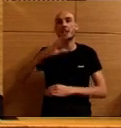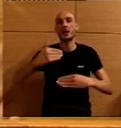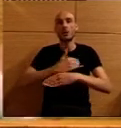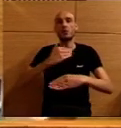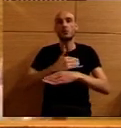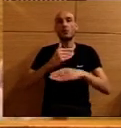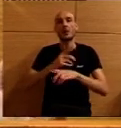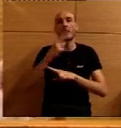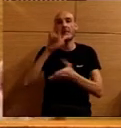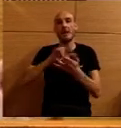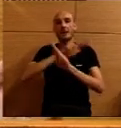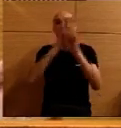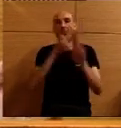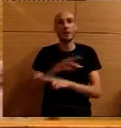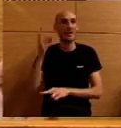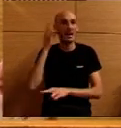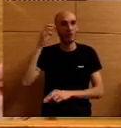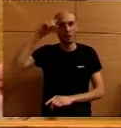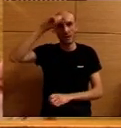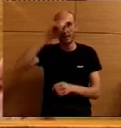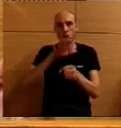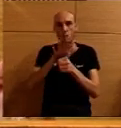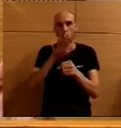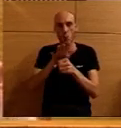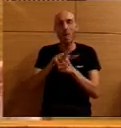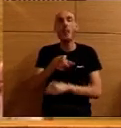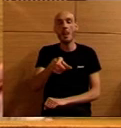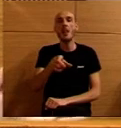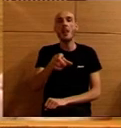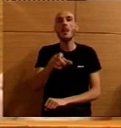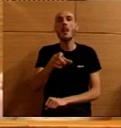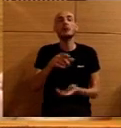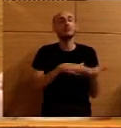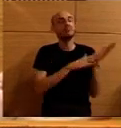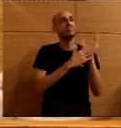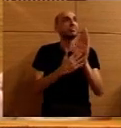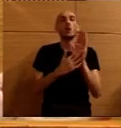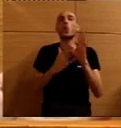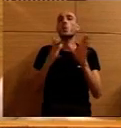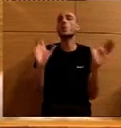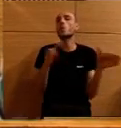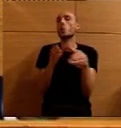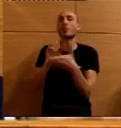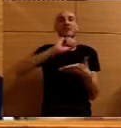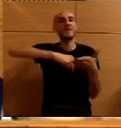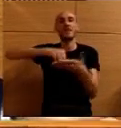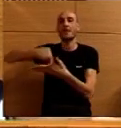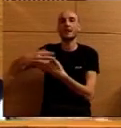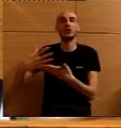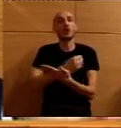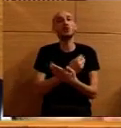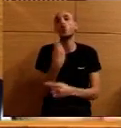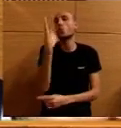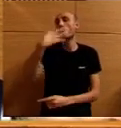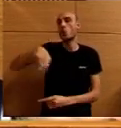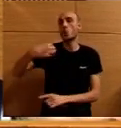les Dones Rurals. S'ha presentat una moció firmada per tots els grups, en aquest cas tots els grups, faltava només